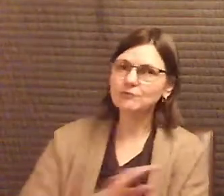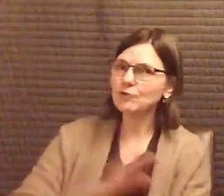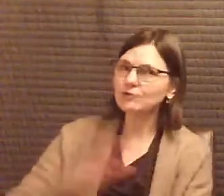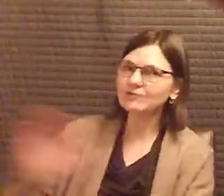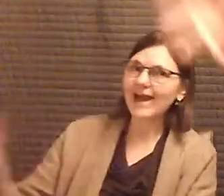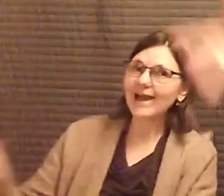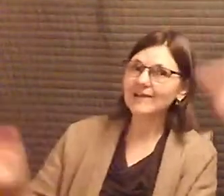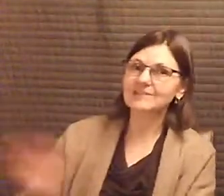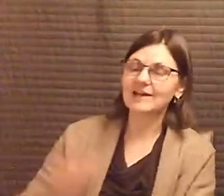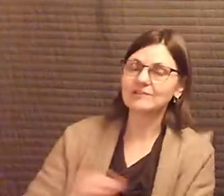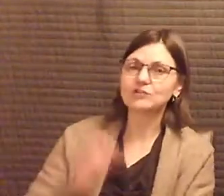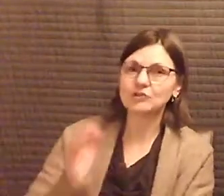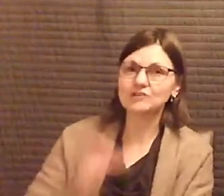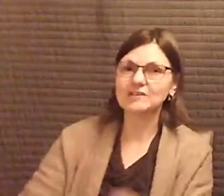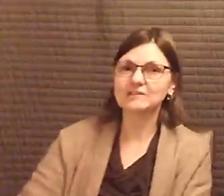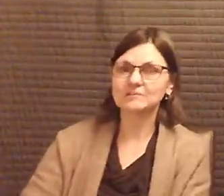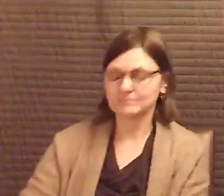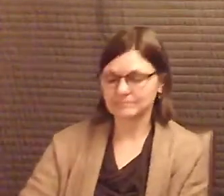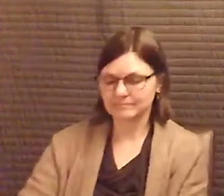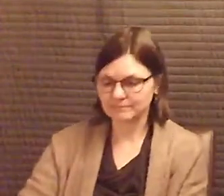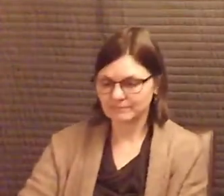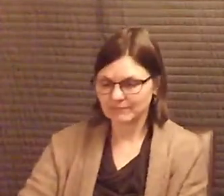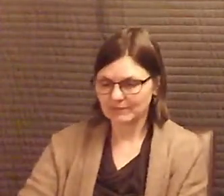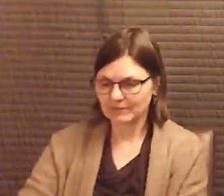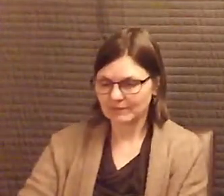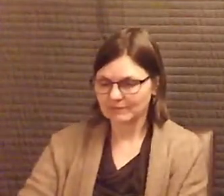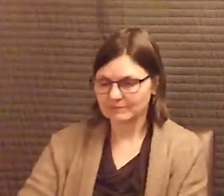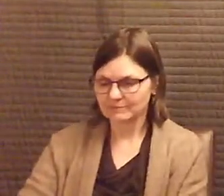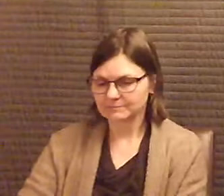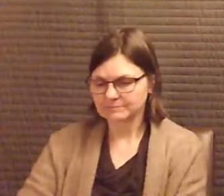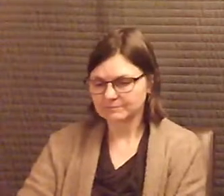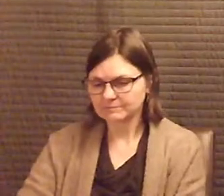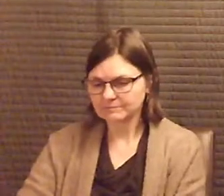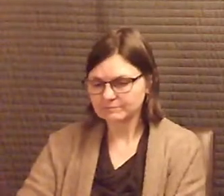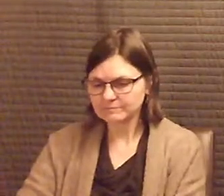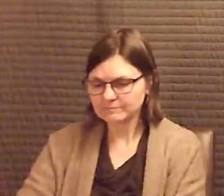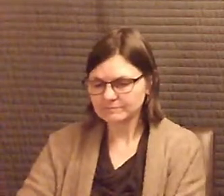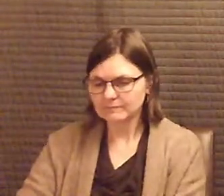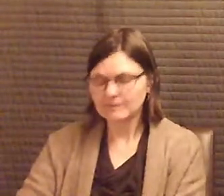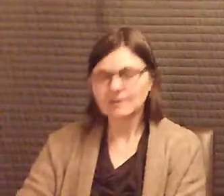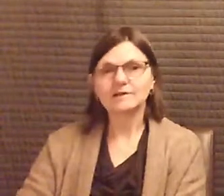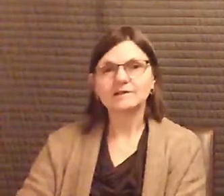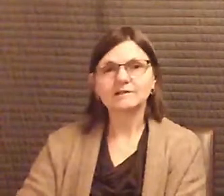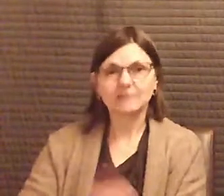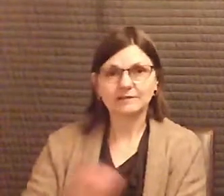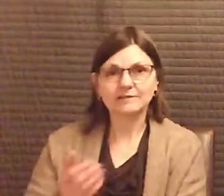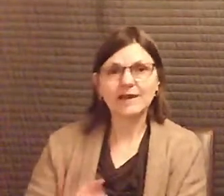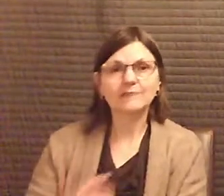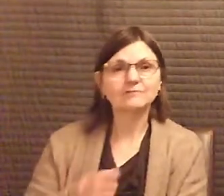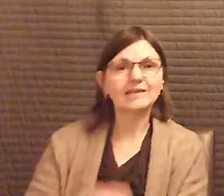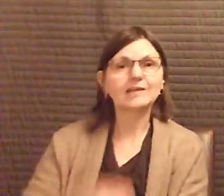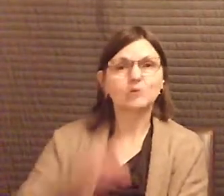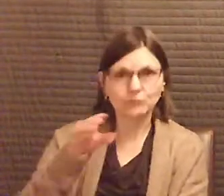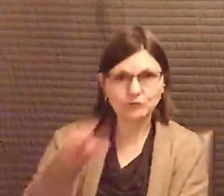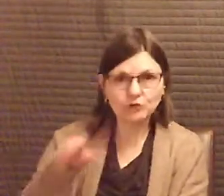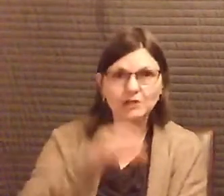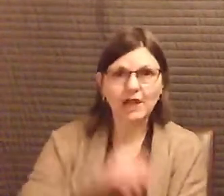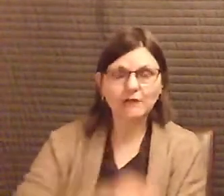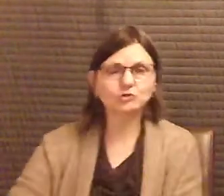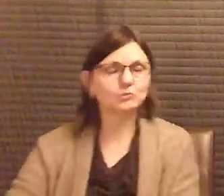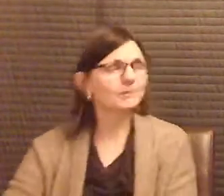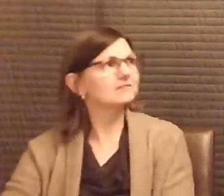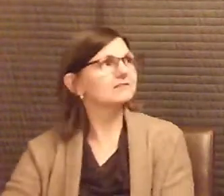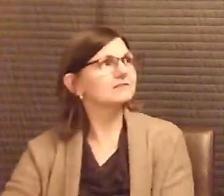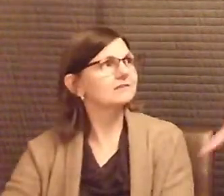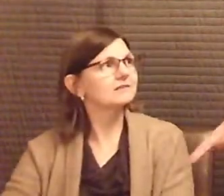mochten de aarde zouden zullen zien chassis ucon bij de neem wat beroep dat de naam wanneer over jullie